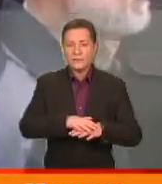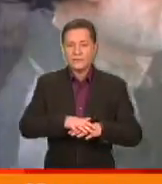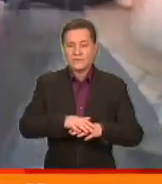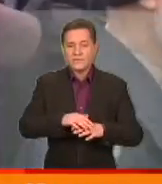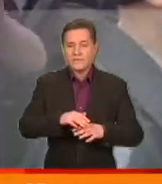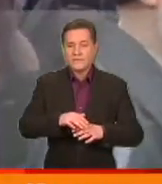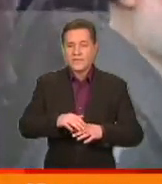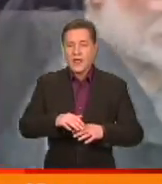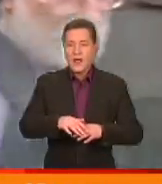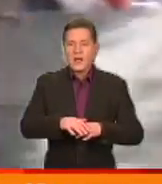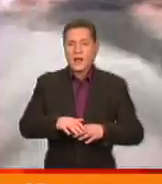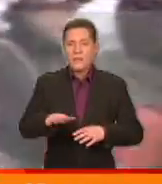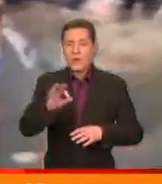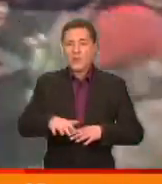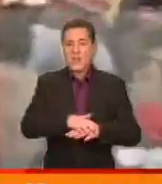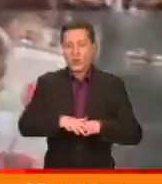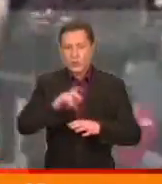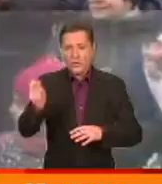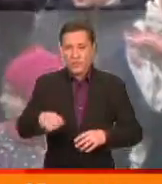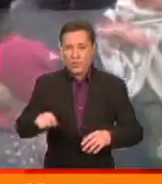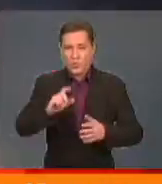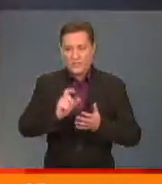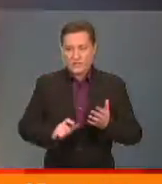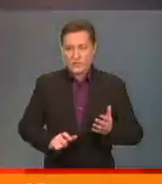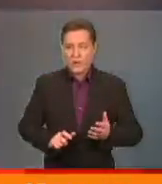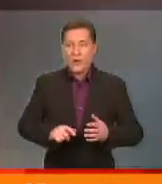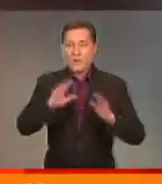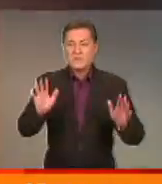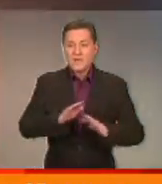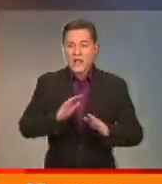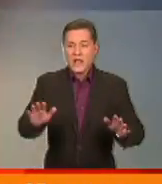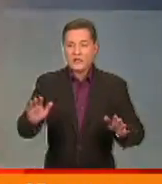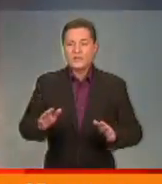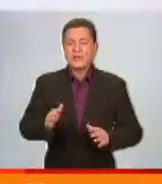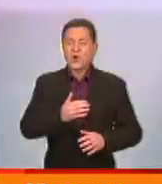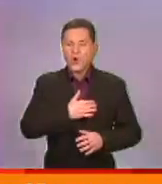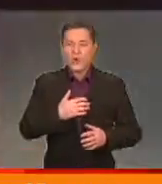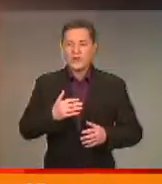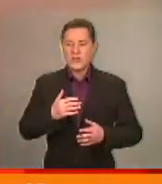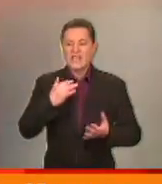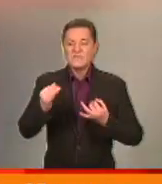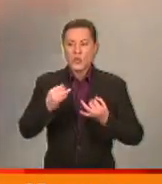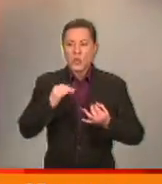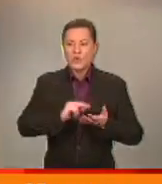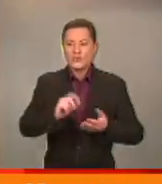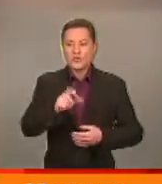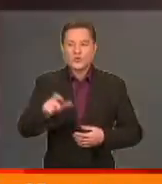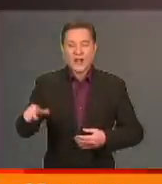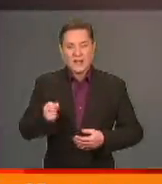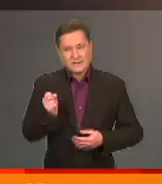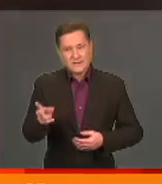священна війна. Поспівавши, люди з гвоздиками охоче спілкуються. Як сюди сказали